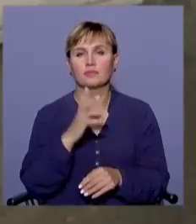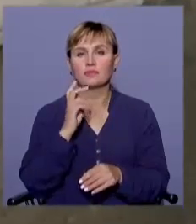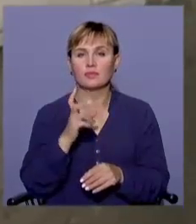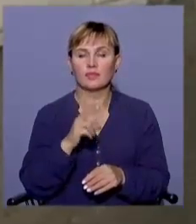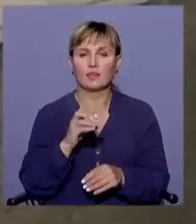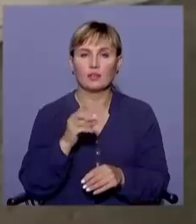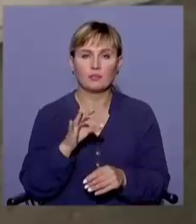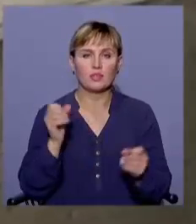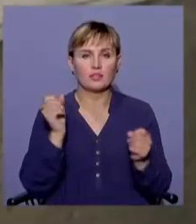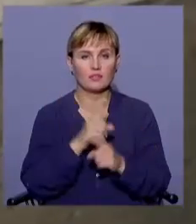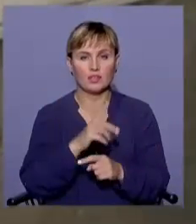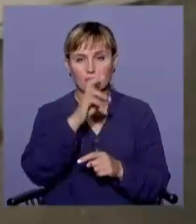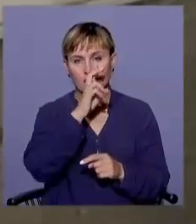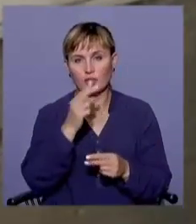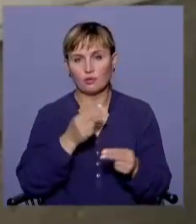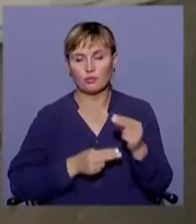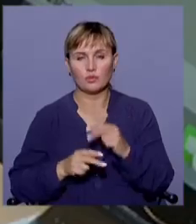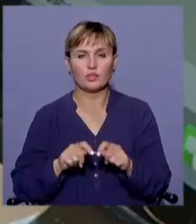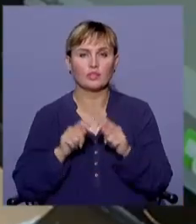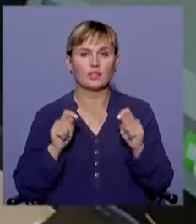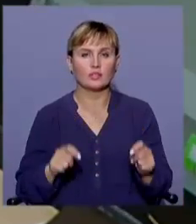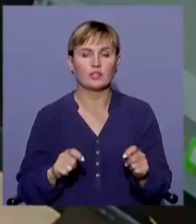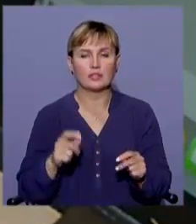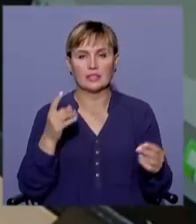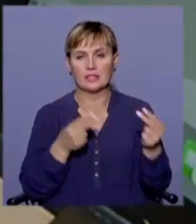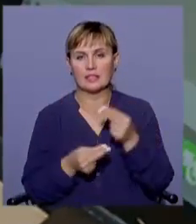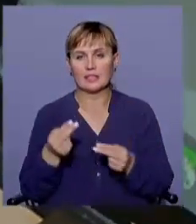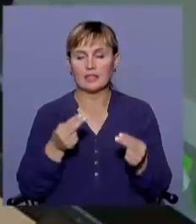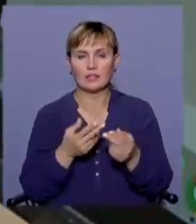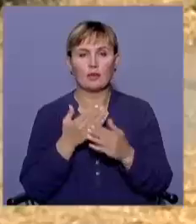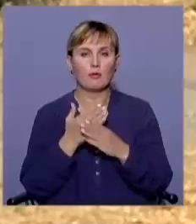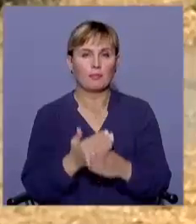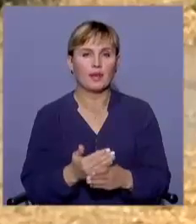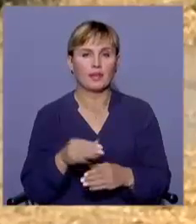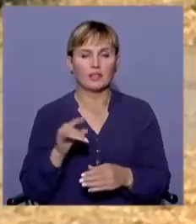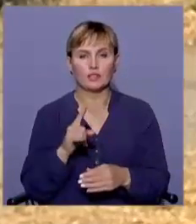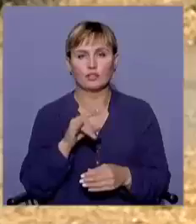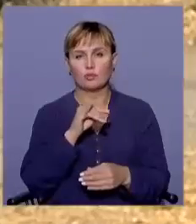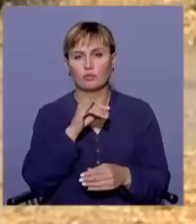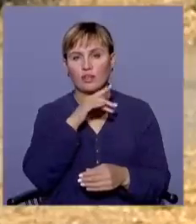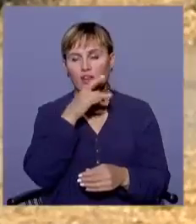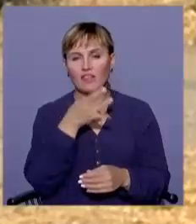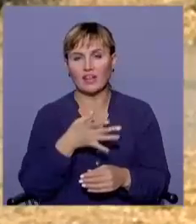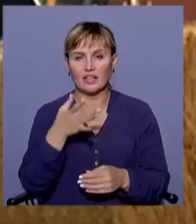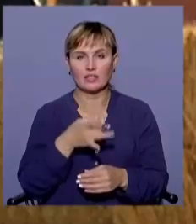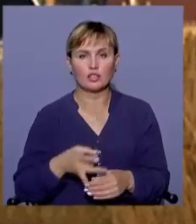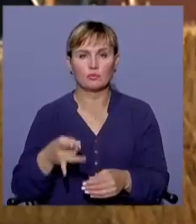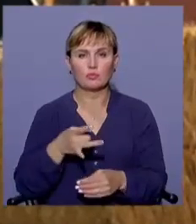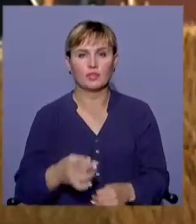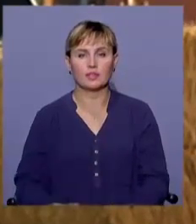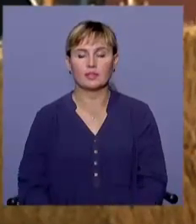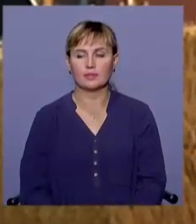депо известный британский художник создает очередной шедевр. Помогает ему коллега из Южноафриканской республики.